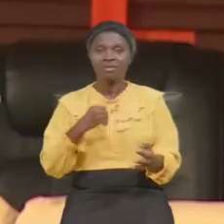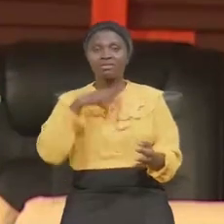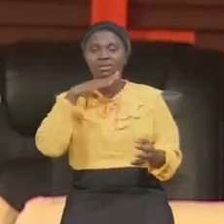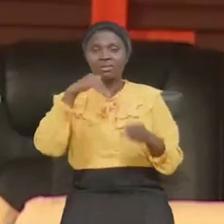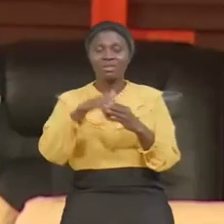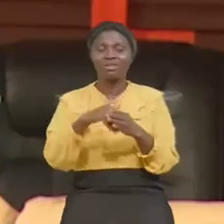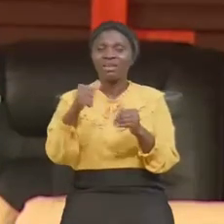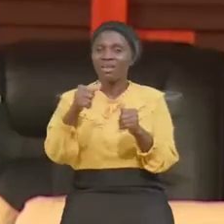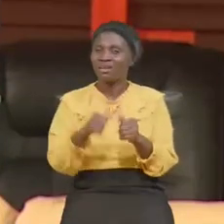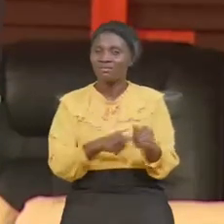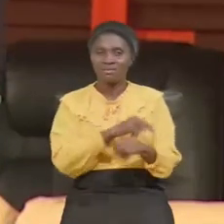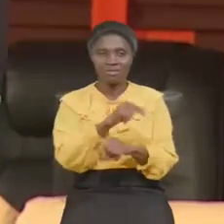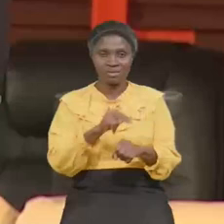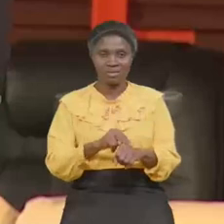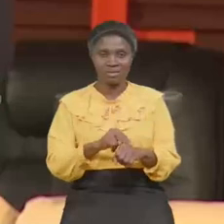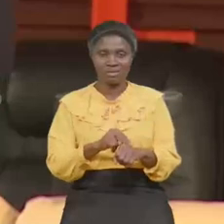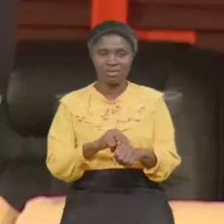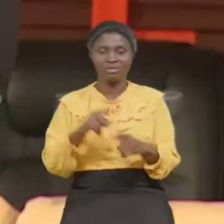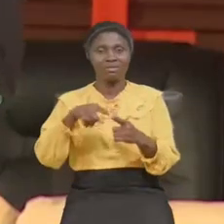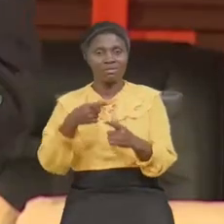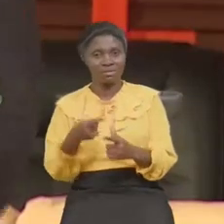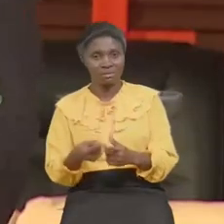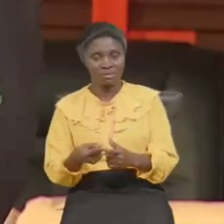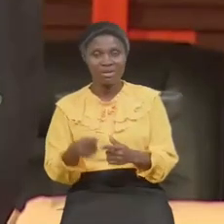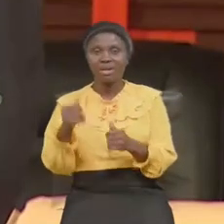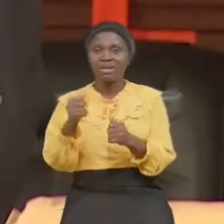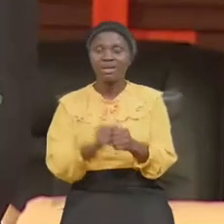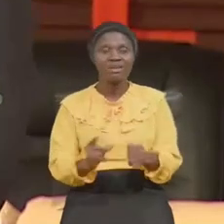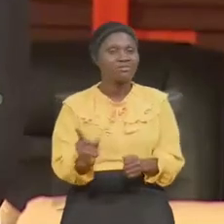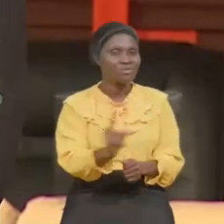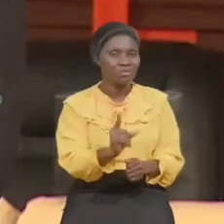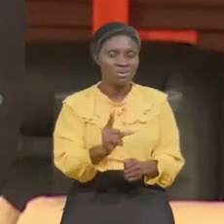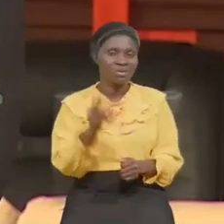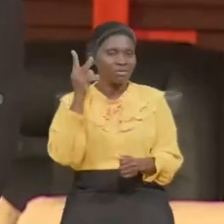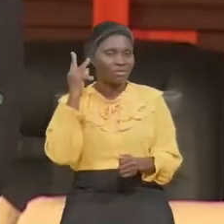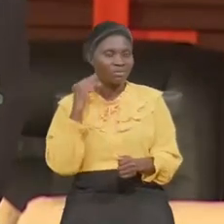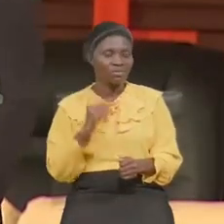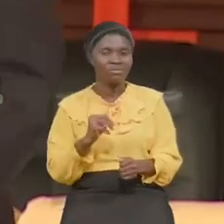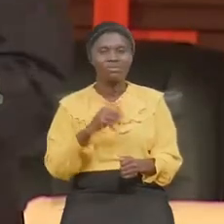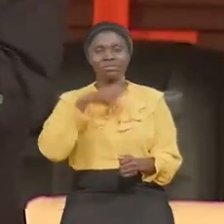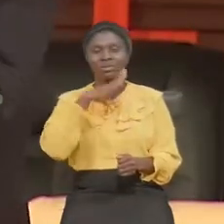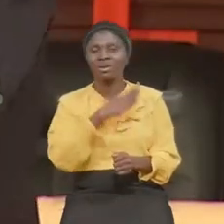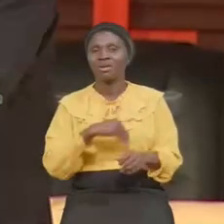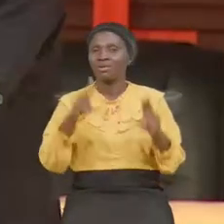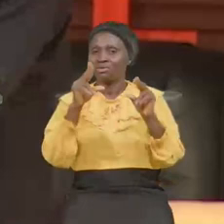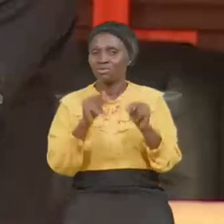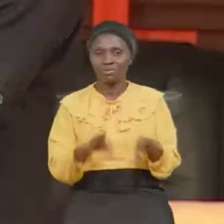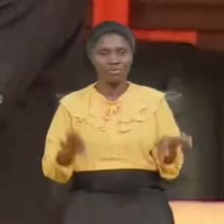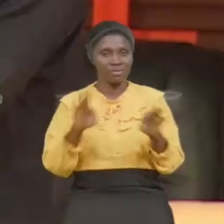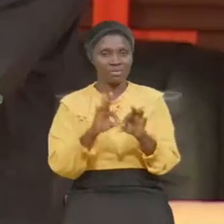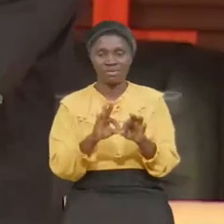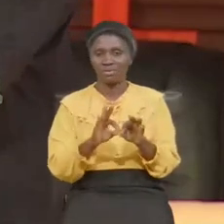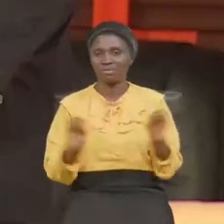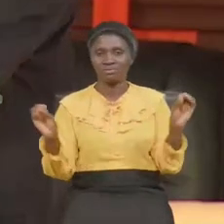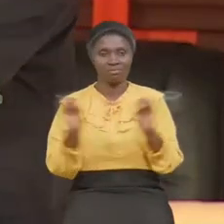chaque nation, tout était pollué et il n'y avait pas de dignité. Ésaïe chapitre 1 verset